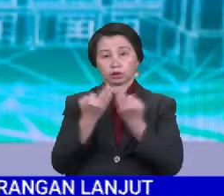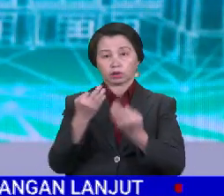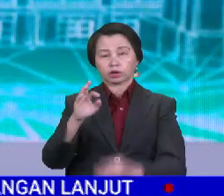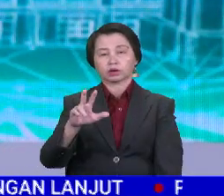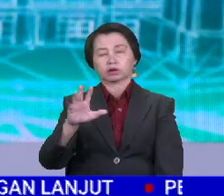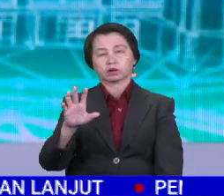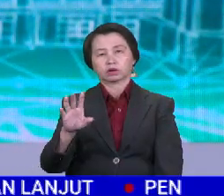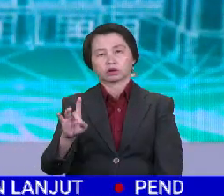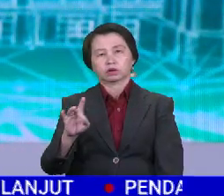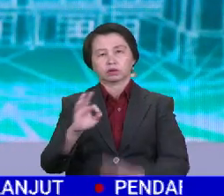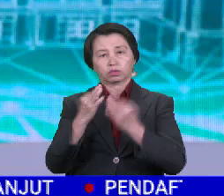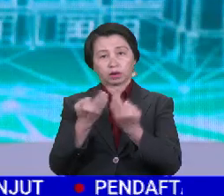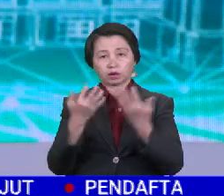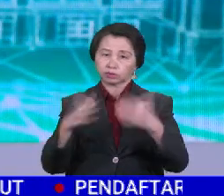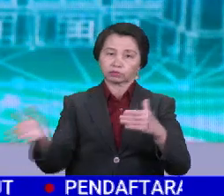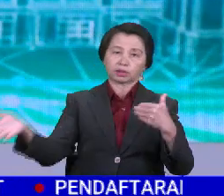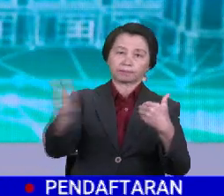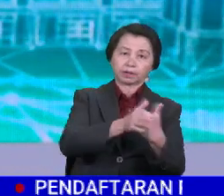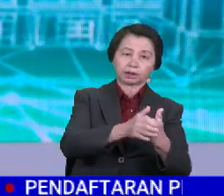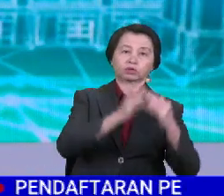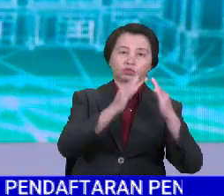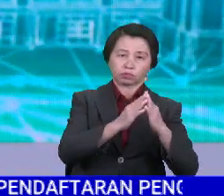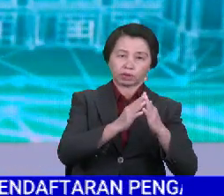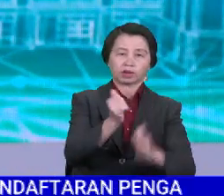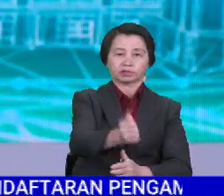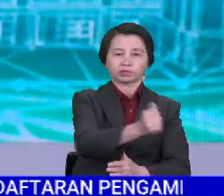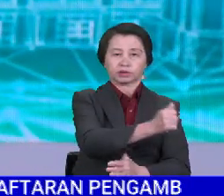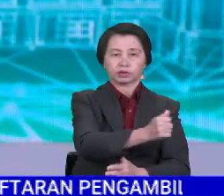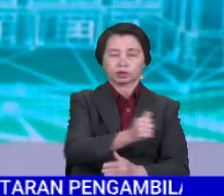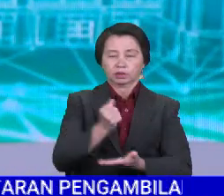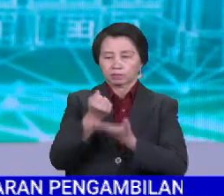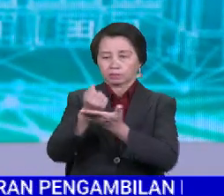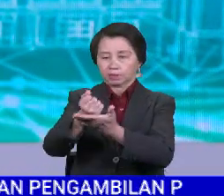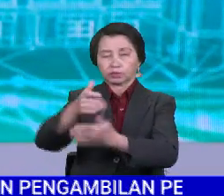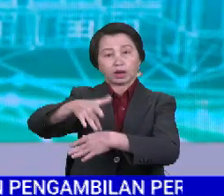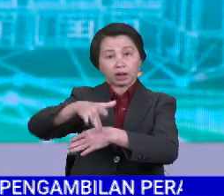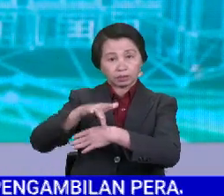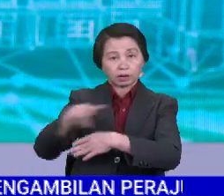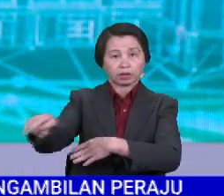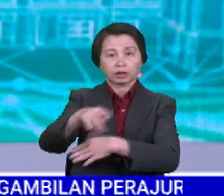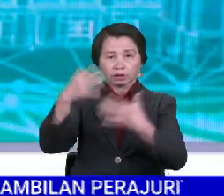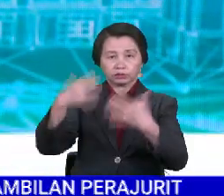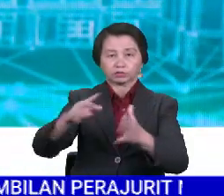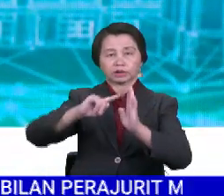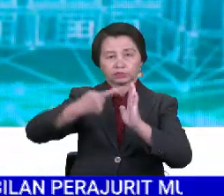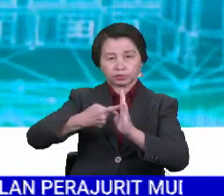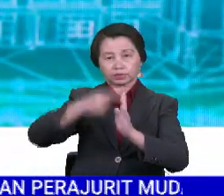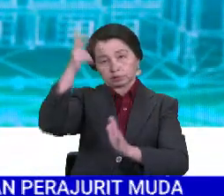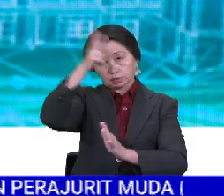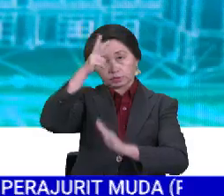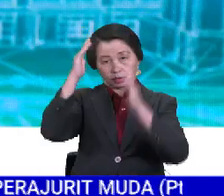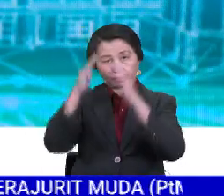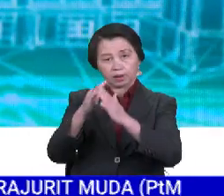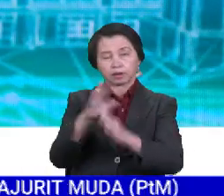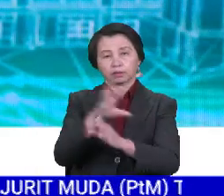terjejas dilapor telah pulang ke kediaman masing-masing. Bantuan awal kepada penduduk terjejas telah digerakkan kerajaan negeri.